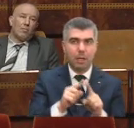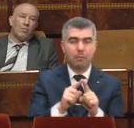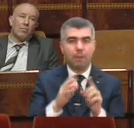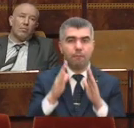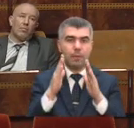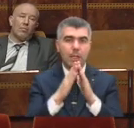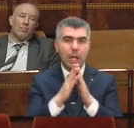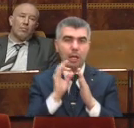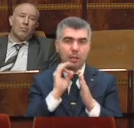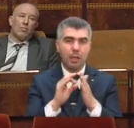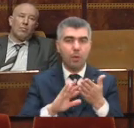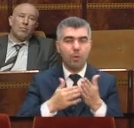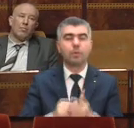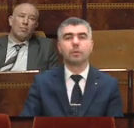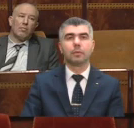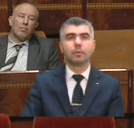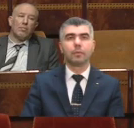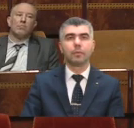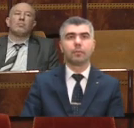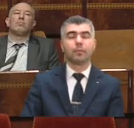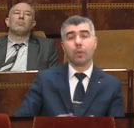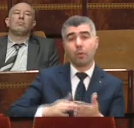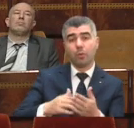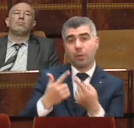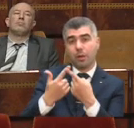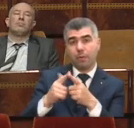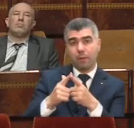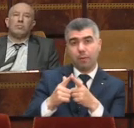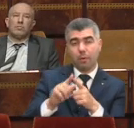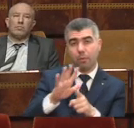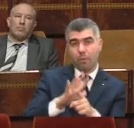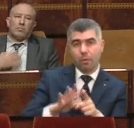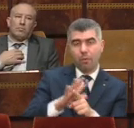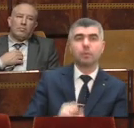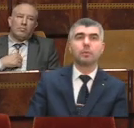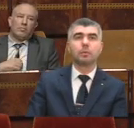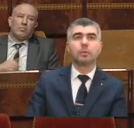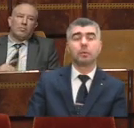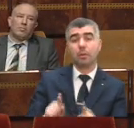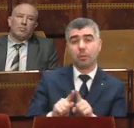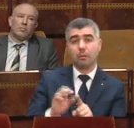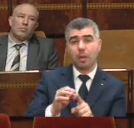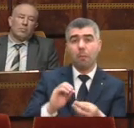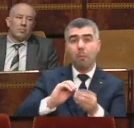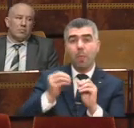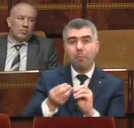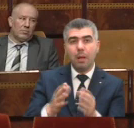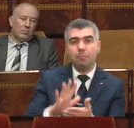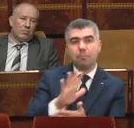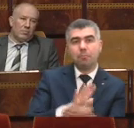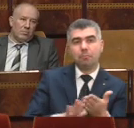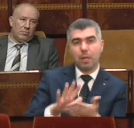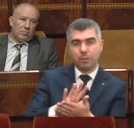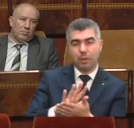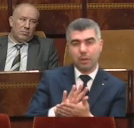لها والإشكالات المرتبطة بالتمويل والحكامة. سيد الوزير، يجب التغلب على الإشكاليات